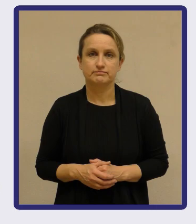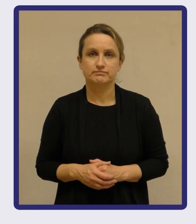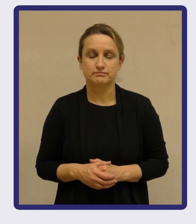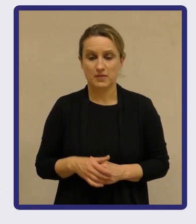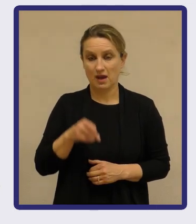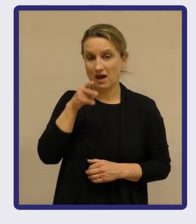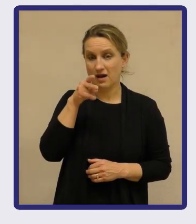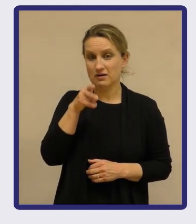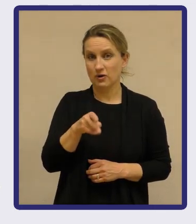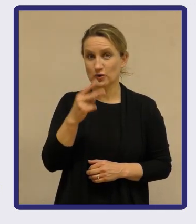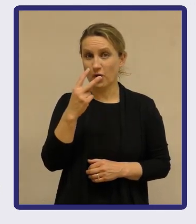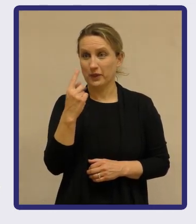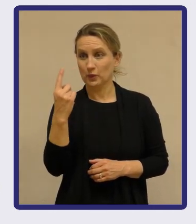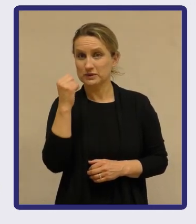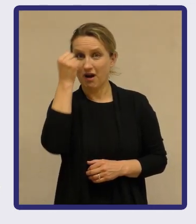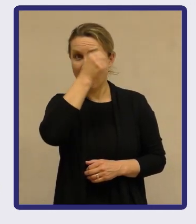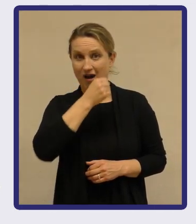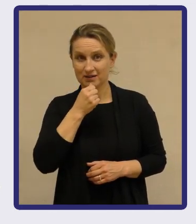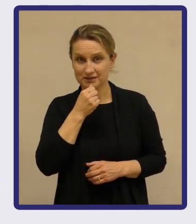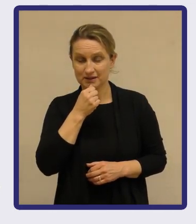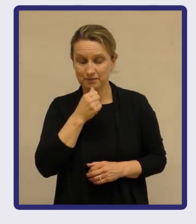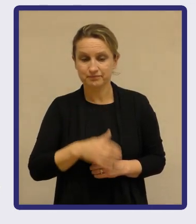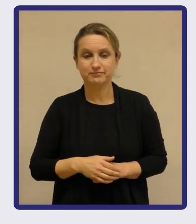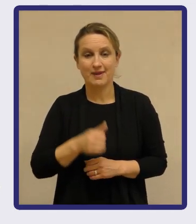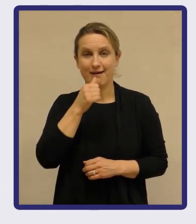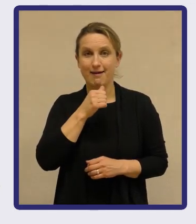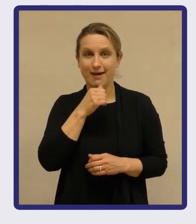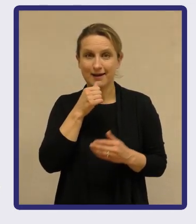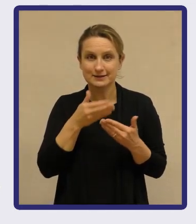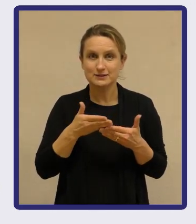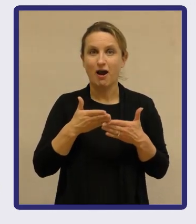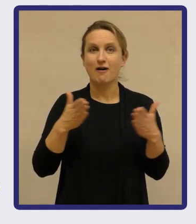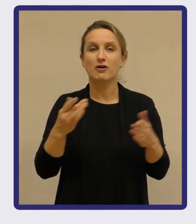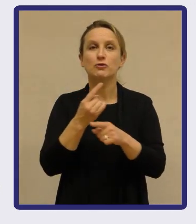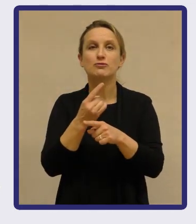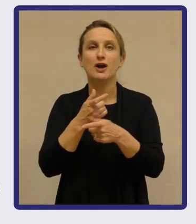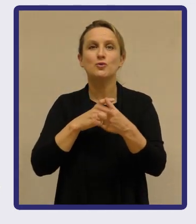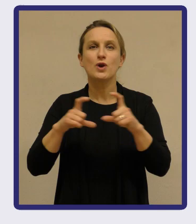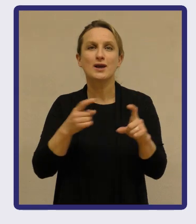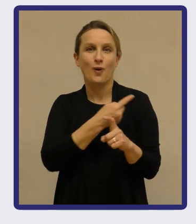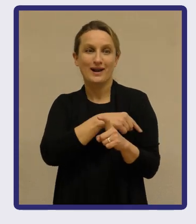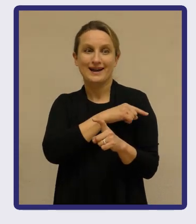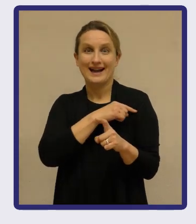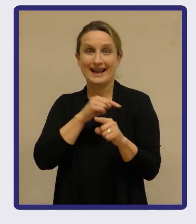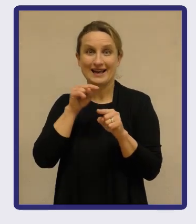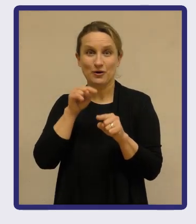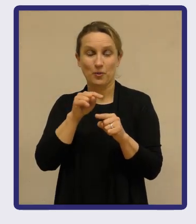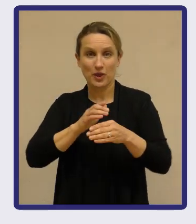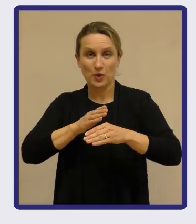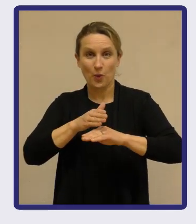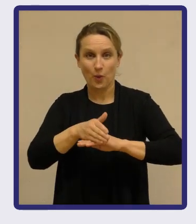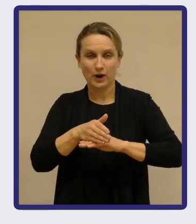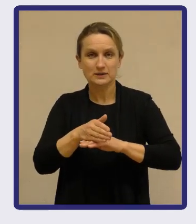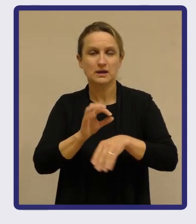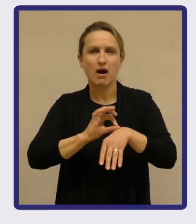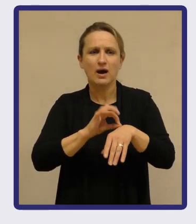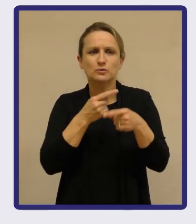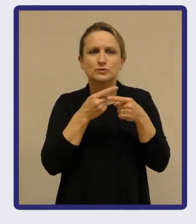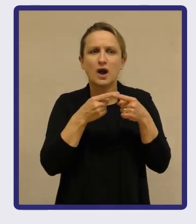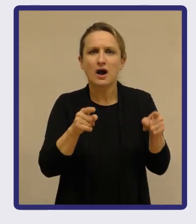– 2021. aastal avas Eestis uksed Tartu Ülikooli kliinikumi koosseisu kuuluv harvikhaiguste